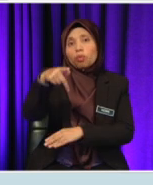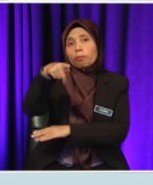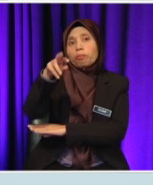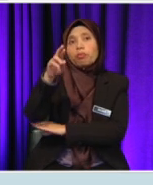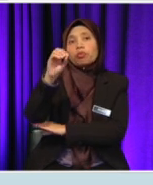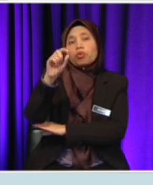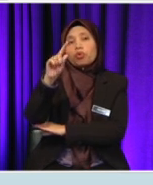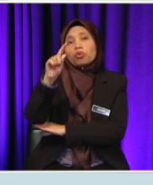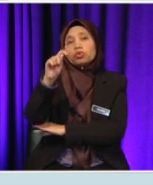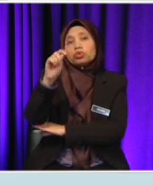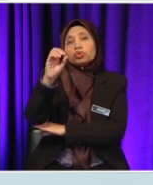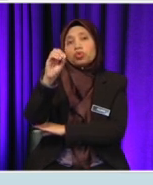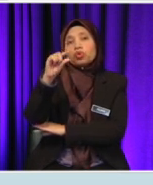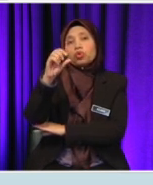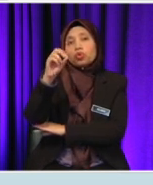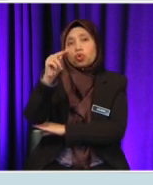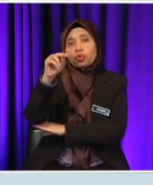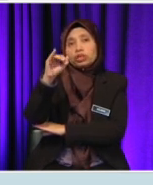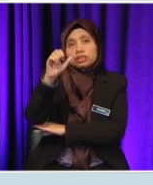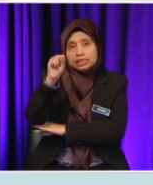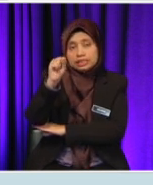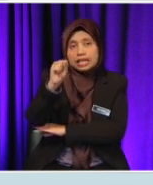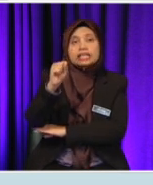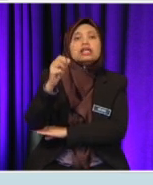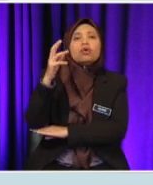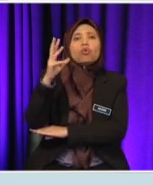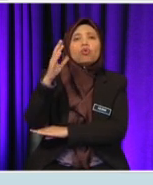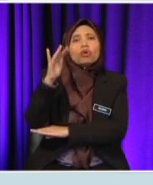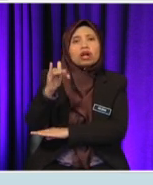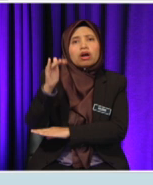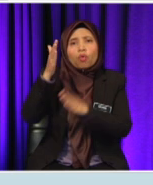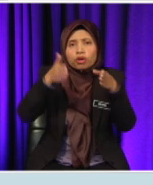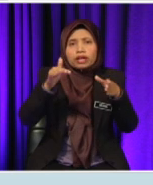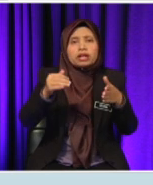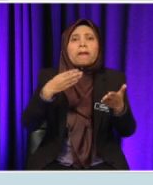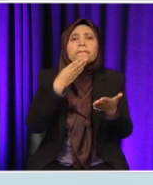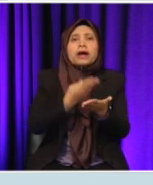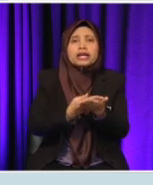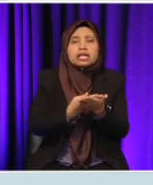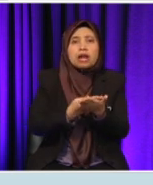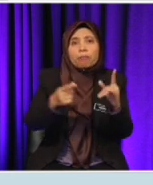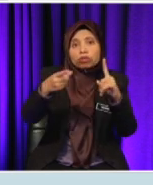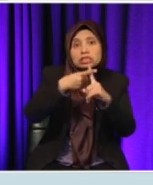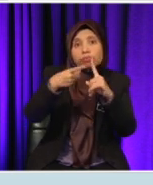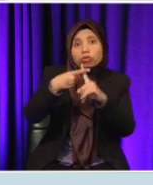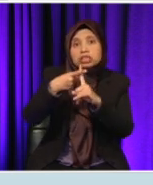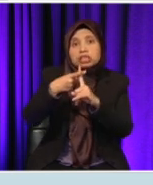watak utama yang menuju ke sifat-sifat yang baik saja menggerak situ ke arah yang lebih positif